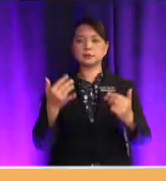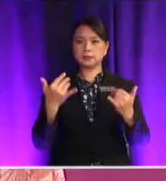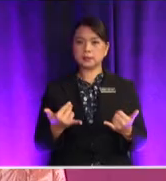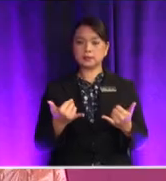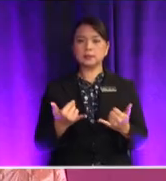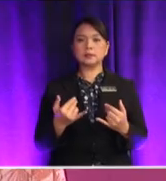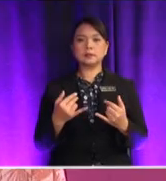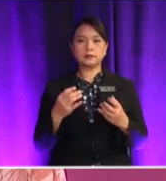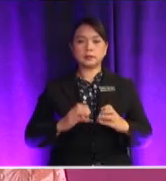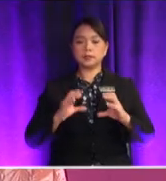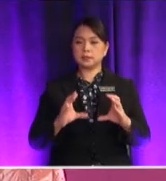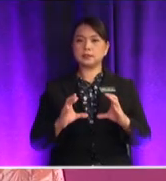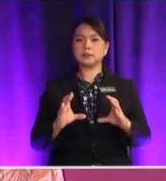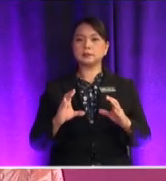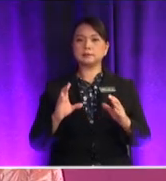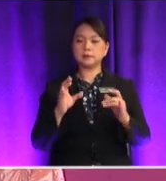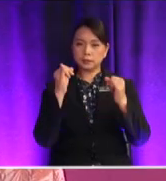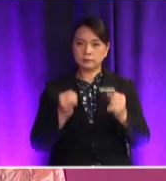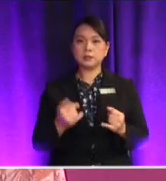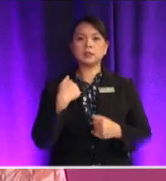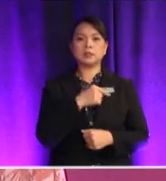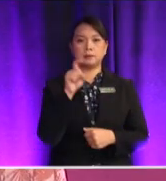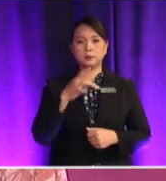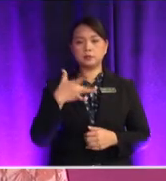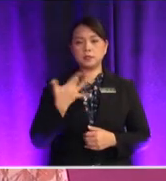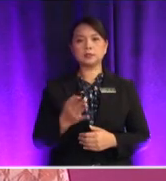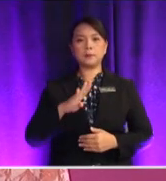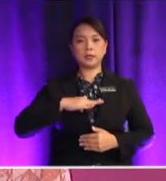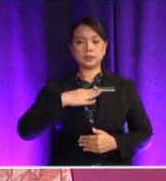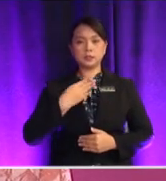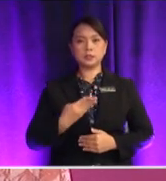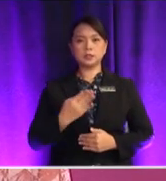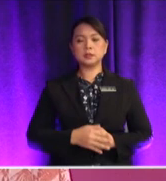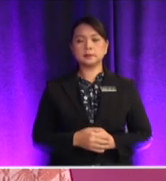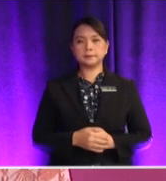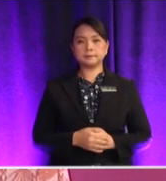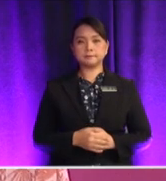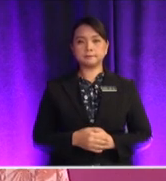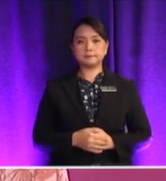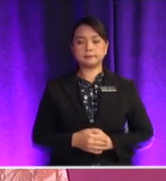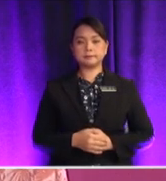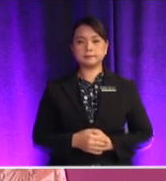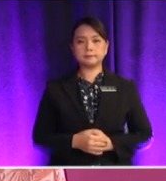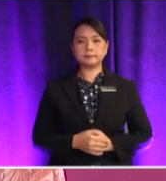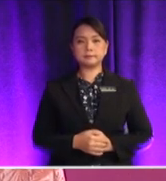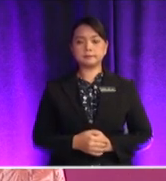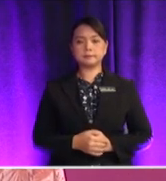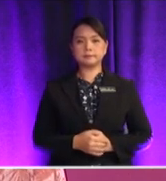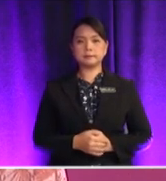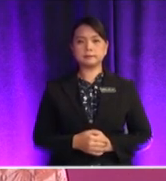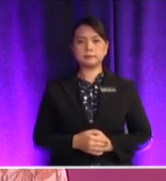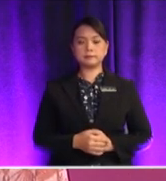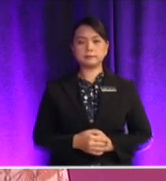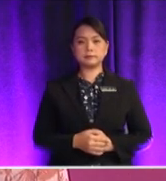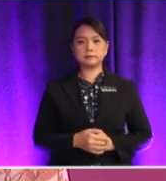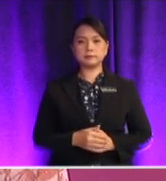orang lain yang melakukan persembahan, kita perlu juga rasa bangga terhadap individu tersebut. Bukan kita rasa